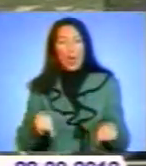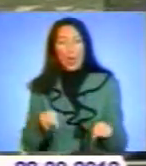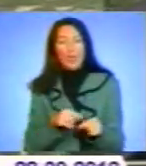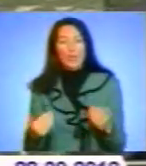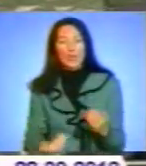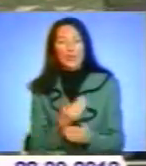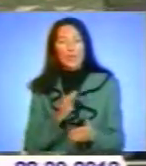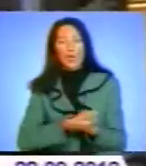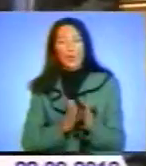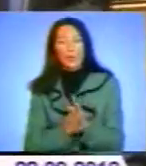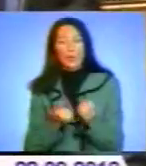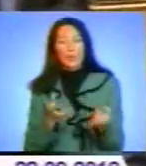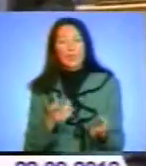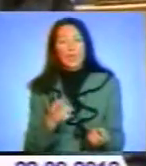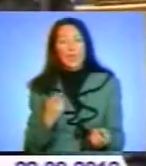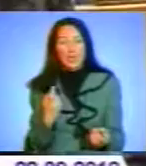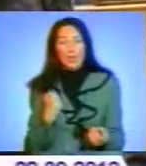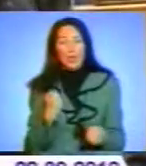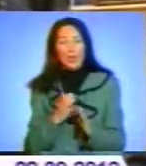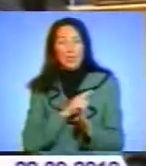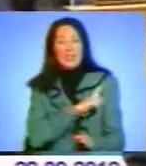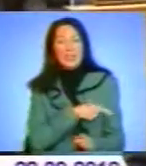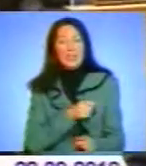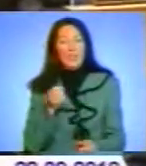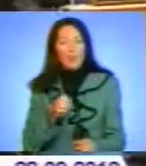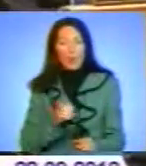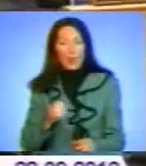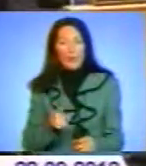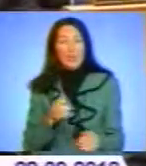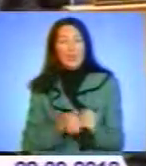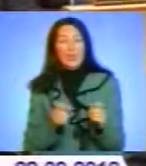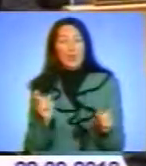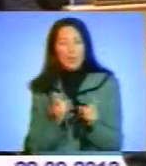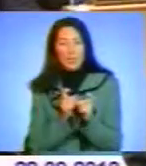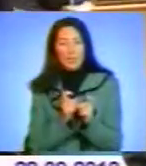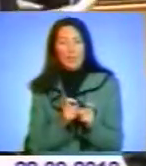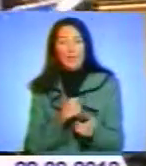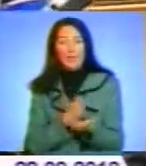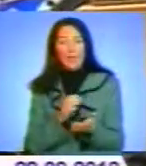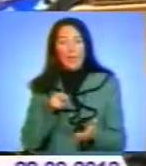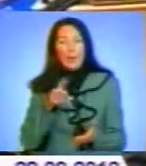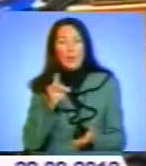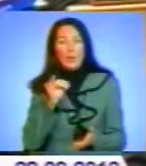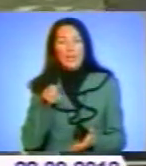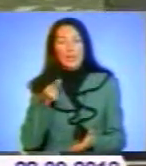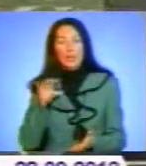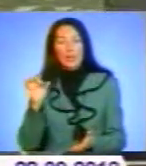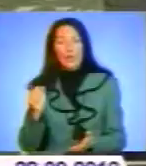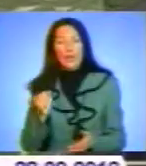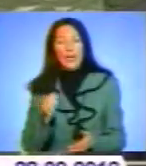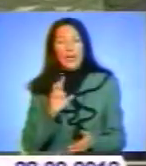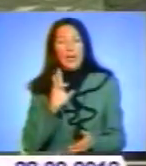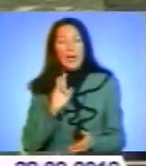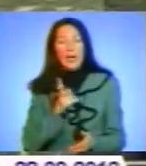звичайні збройні сили в Європі. Серед конфліктів, розв'язанню яких сприятиме Україна, президент виділив Придністров'я та Нагірний Карабах. Ми